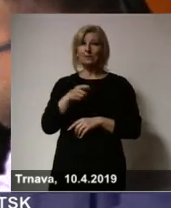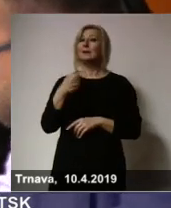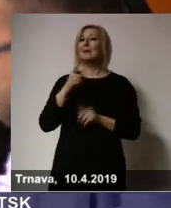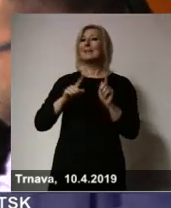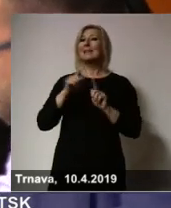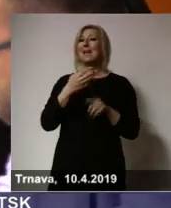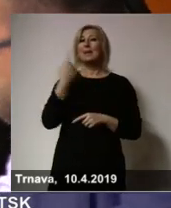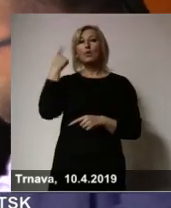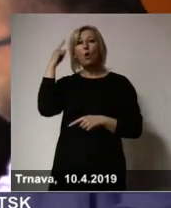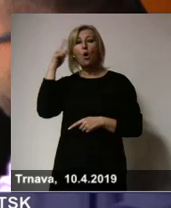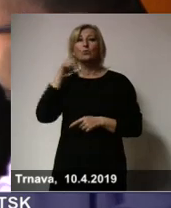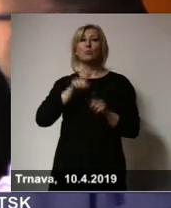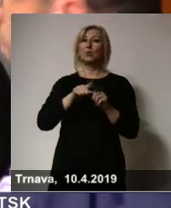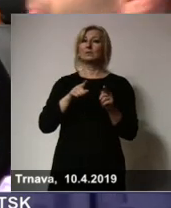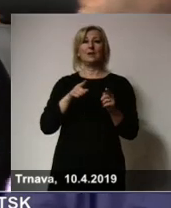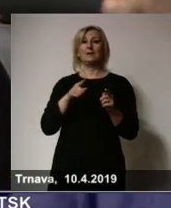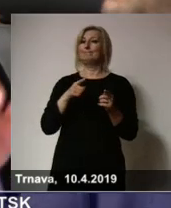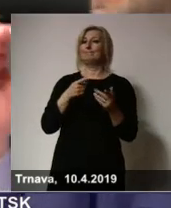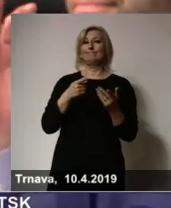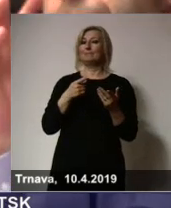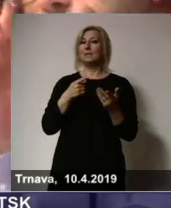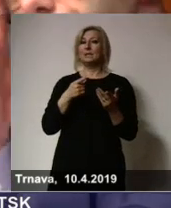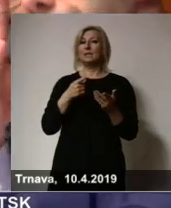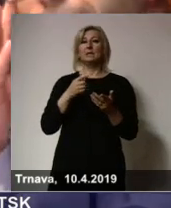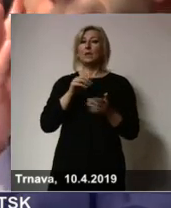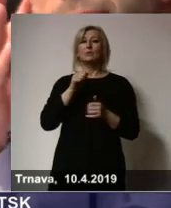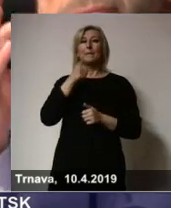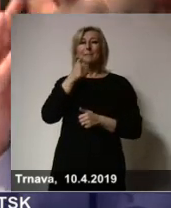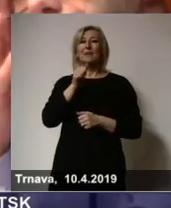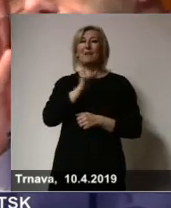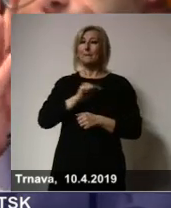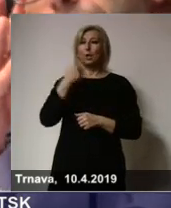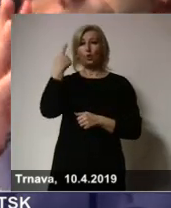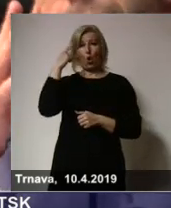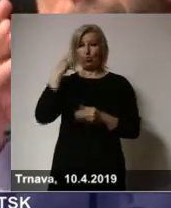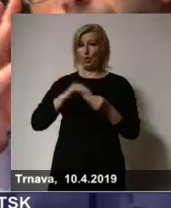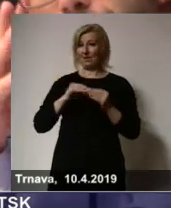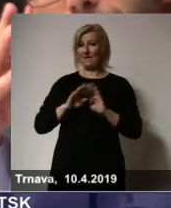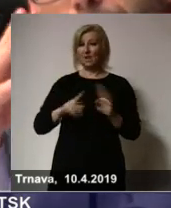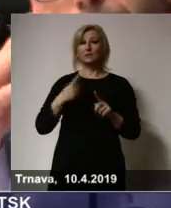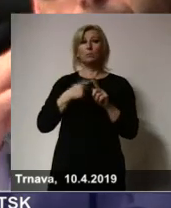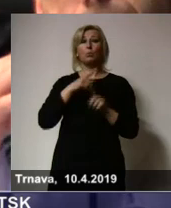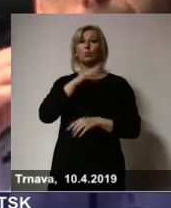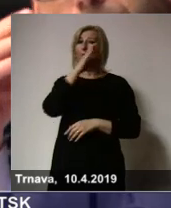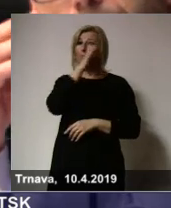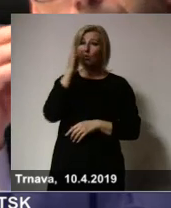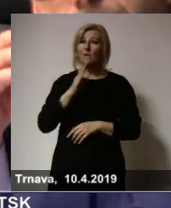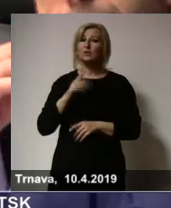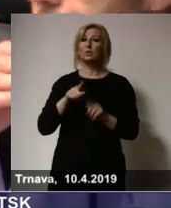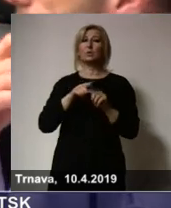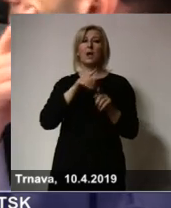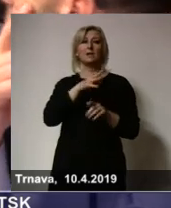riaditeľom, jednoznačne odborná verejnosť, respektíve tí, ktorí zastupovali profesionálne združenia alebo podobné